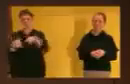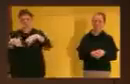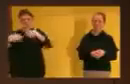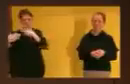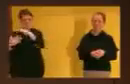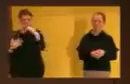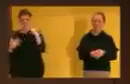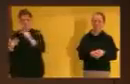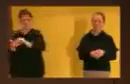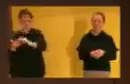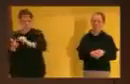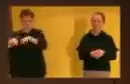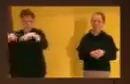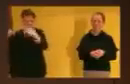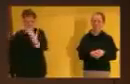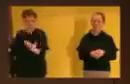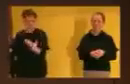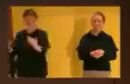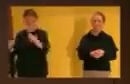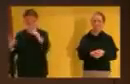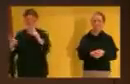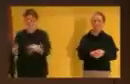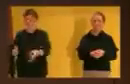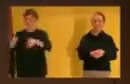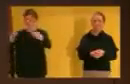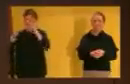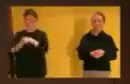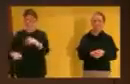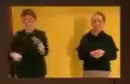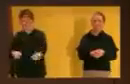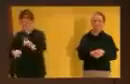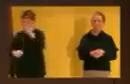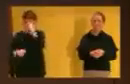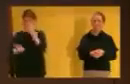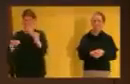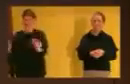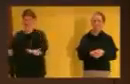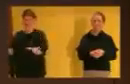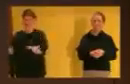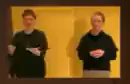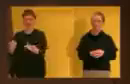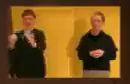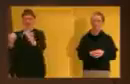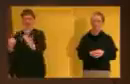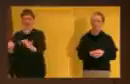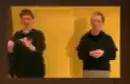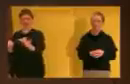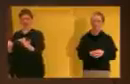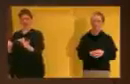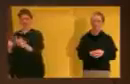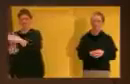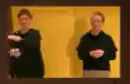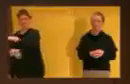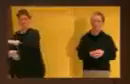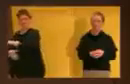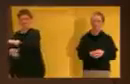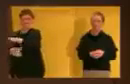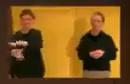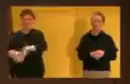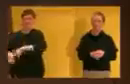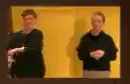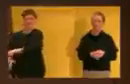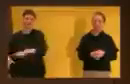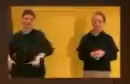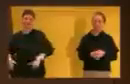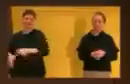Steinwurfweite einer Oberschule, in unmittelbarer Nähe einer Grundschule, mehreren Kindergärten, Kinderkrippen sowie